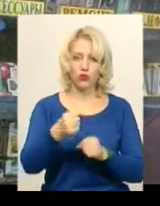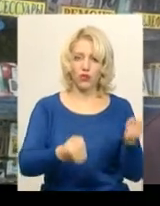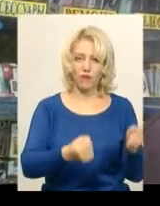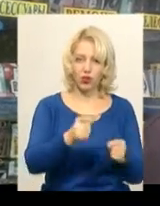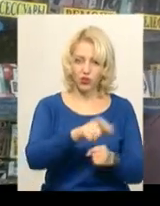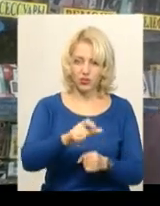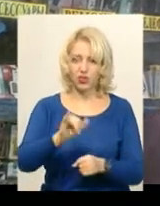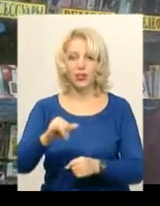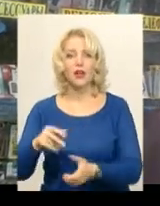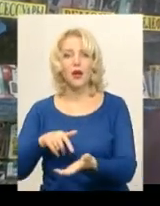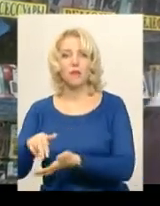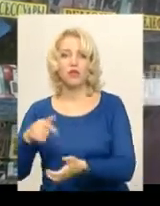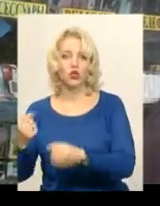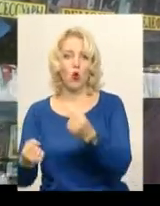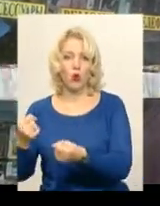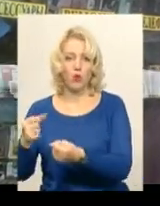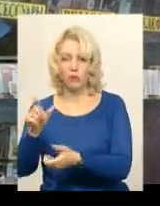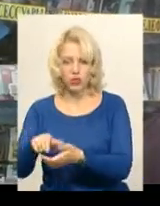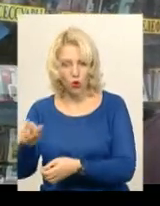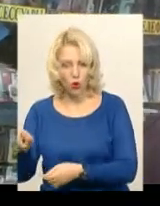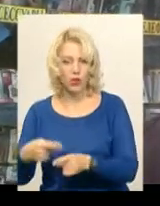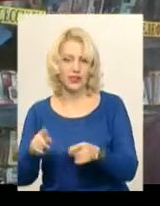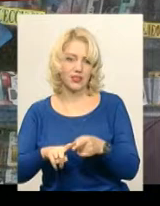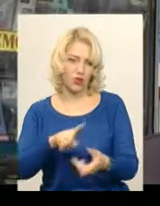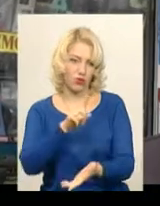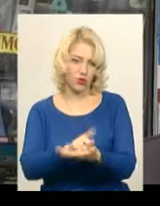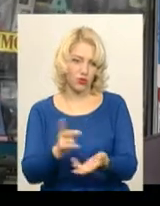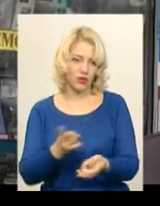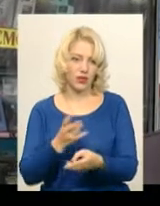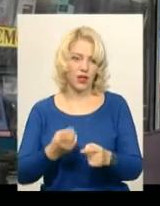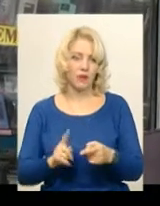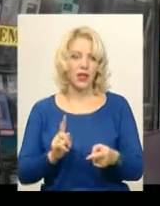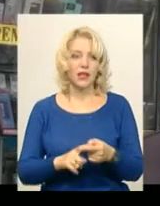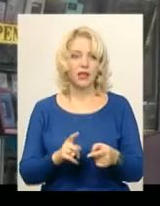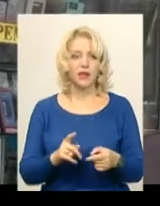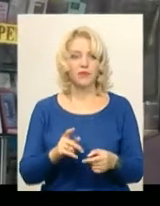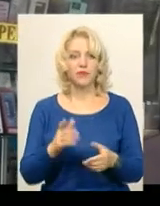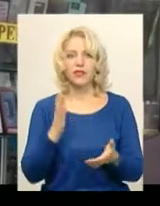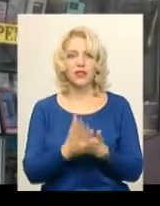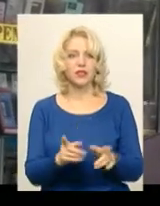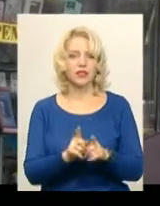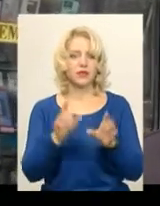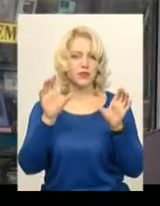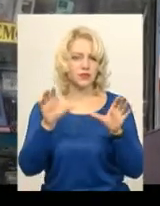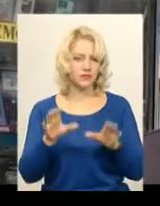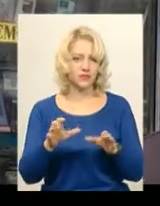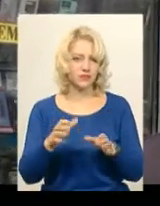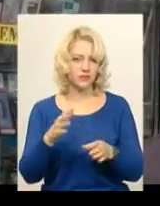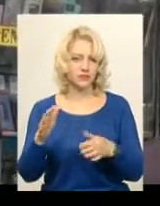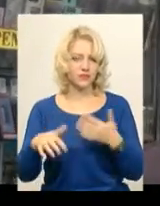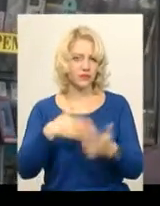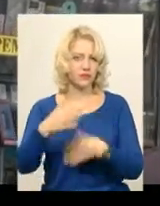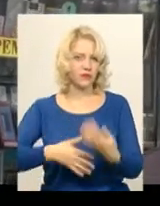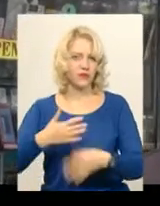пішоходи. І це обов'язково треба. Наступив правовий нігілізм і